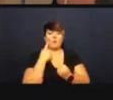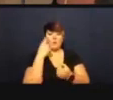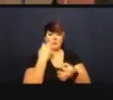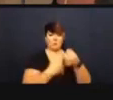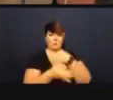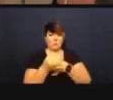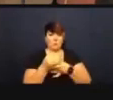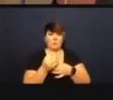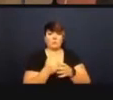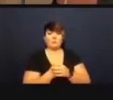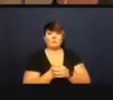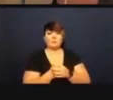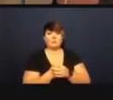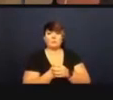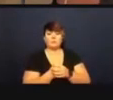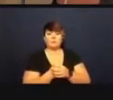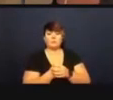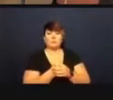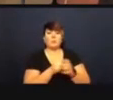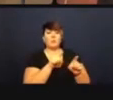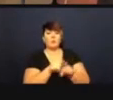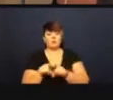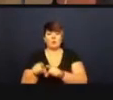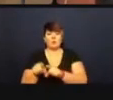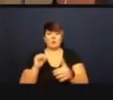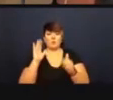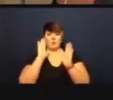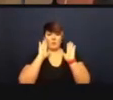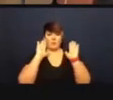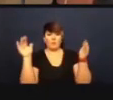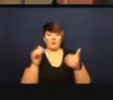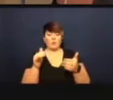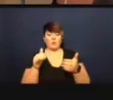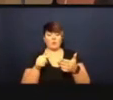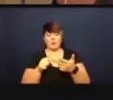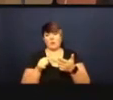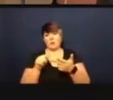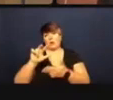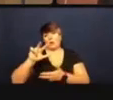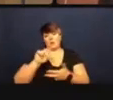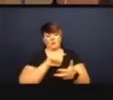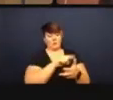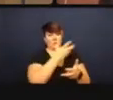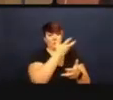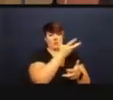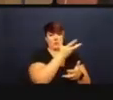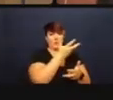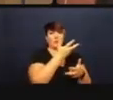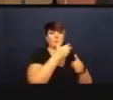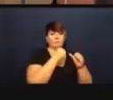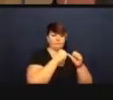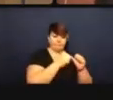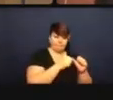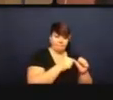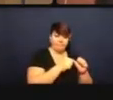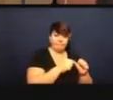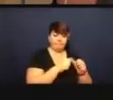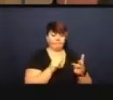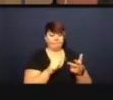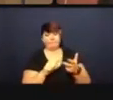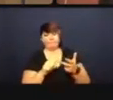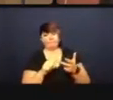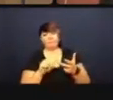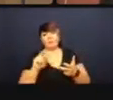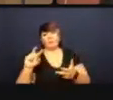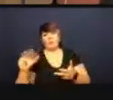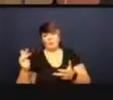wa michezo katika shule zetu. Na kwa sasa tunataka kuzungumzia